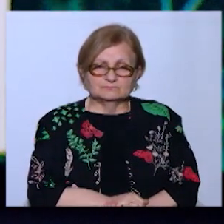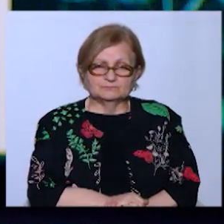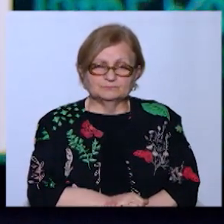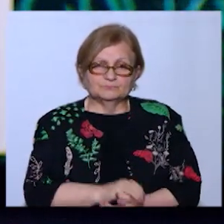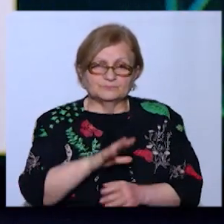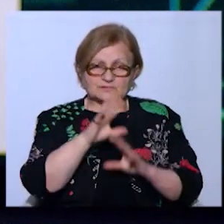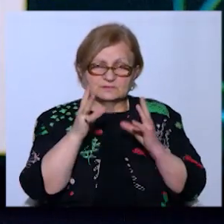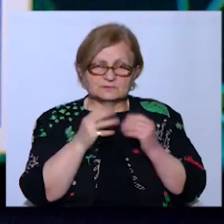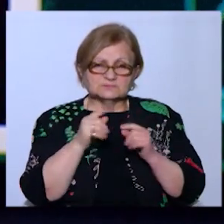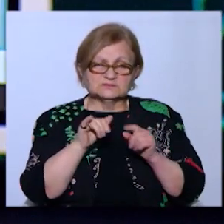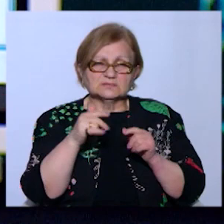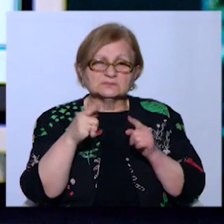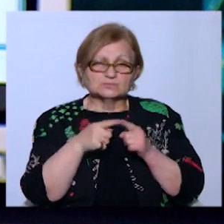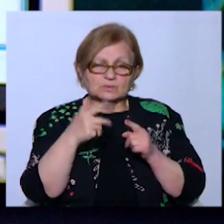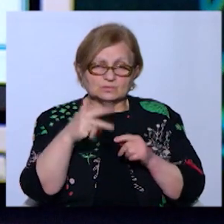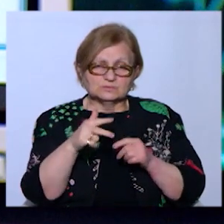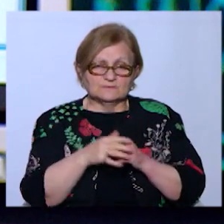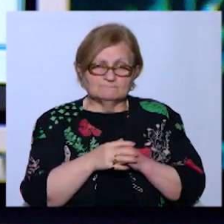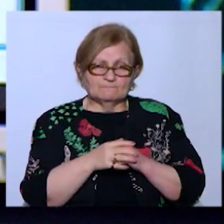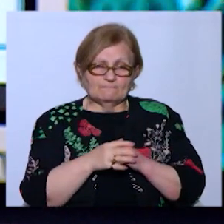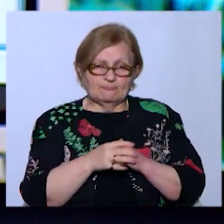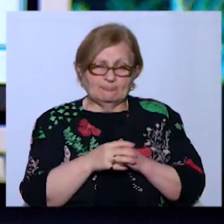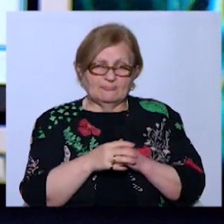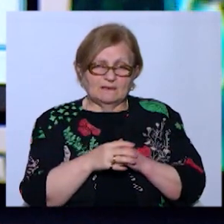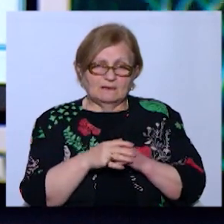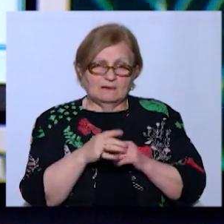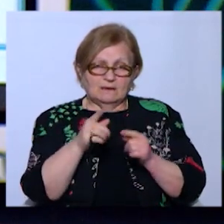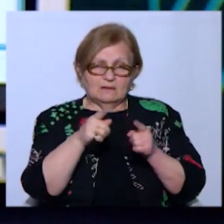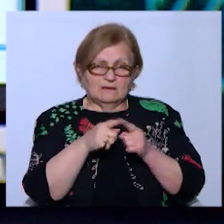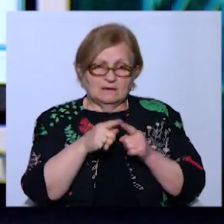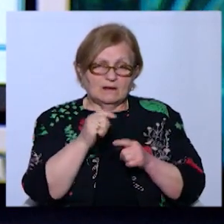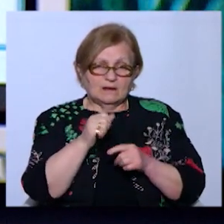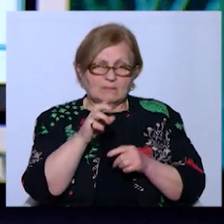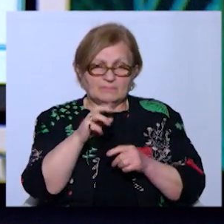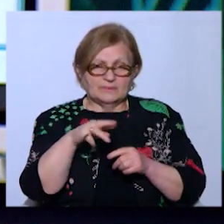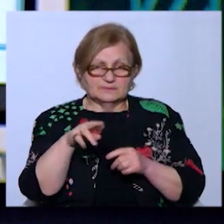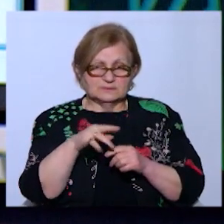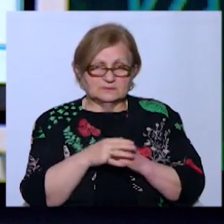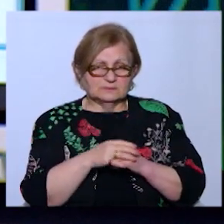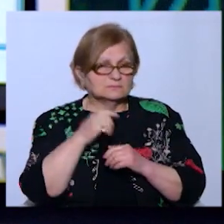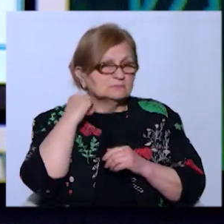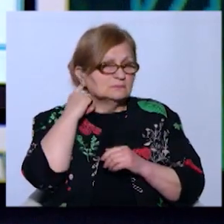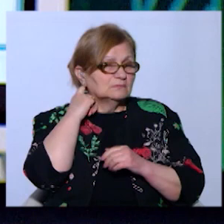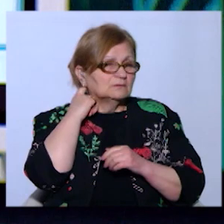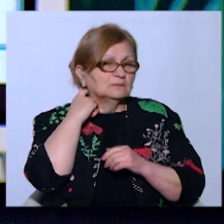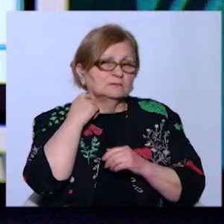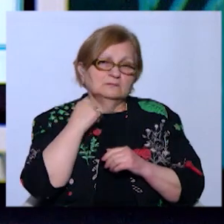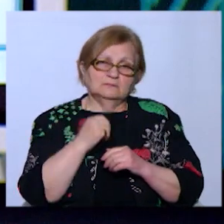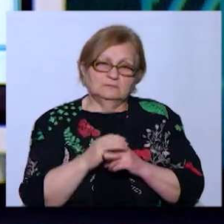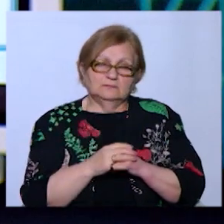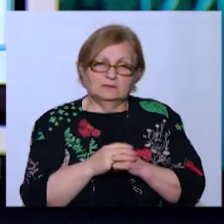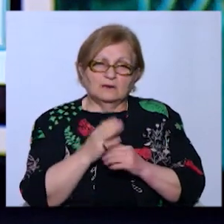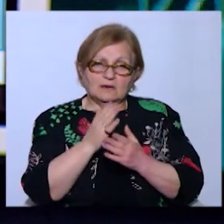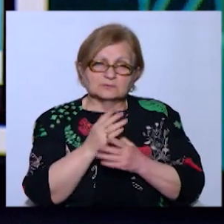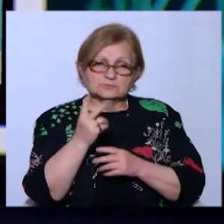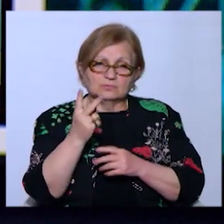მართკუთხა სამკუთხედში, სადაც კუთხე 30 გრადუსია. ამიტომ განვიხილოთ ახლა სამკუთხედი ABD, რომლის თითოეული გვერდი არის 2A